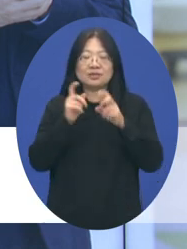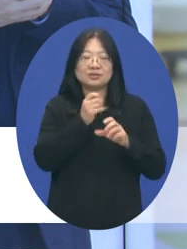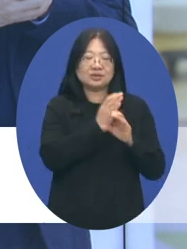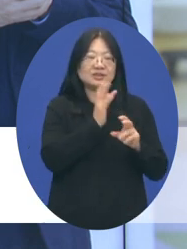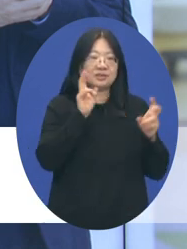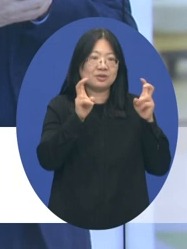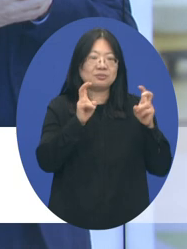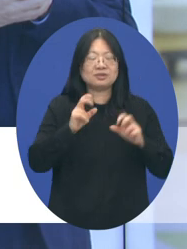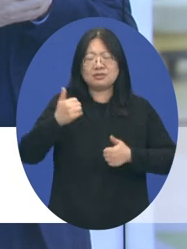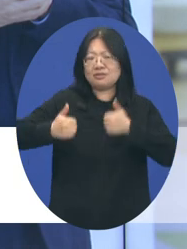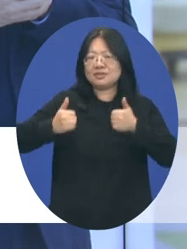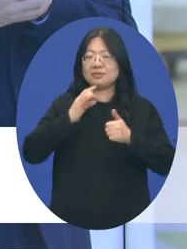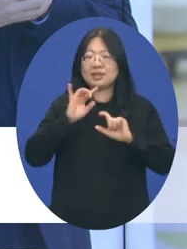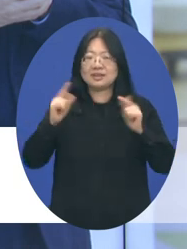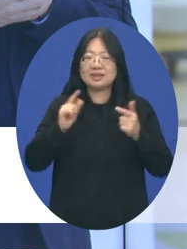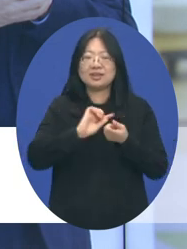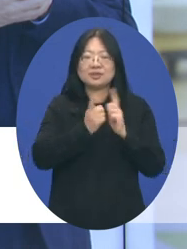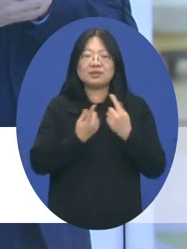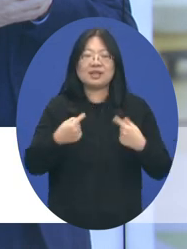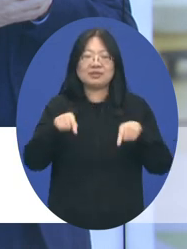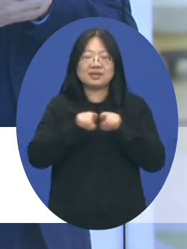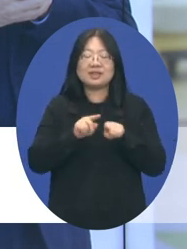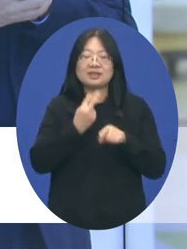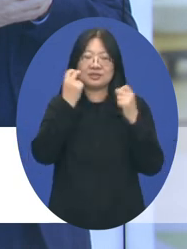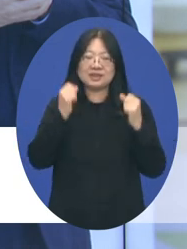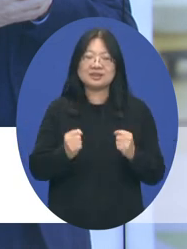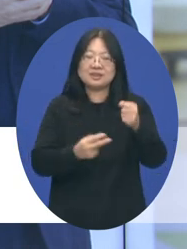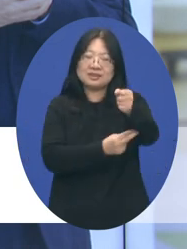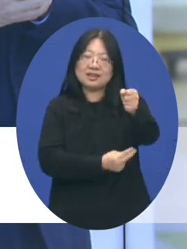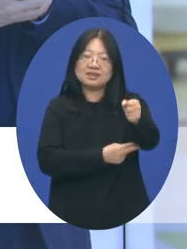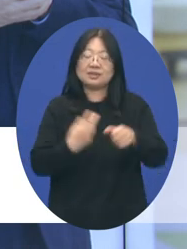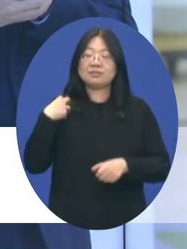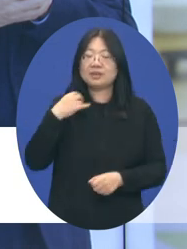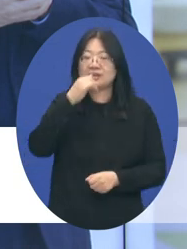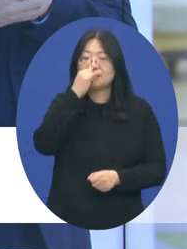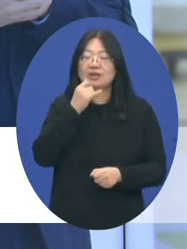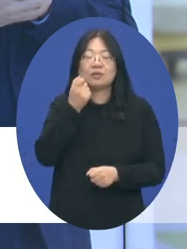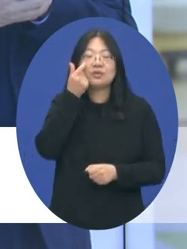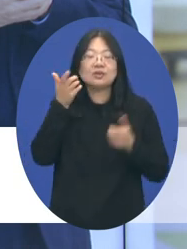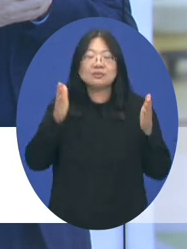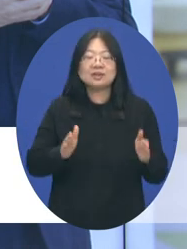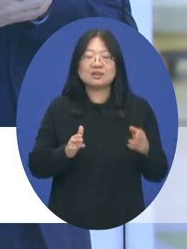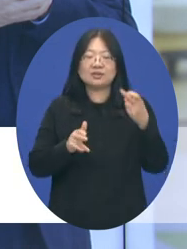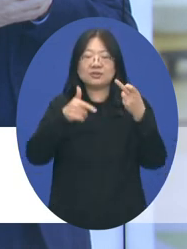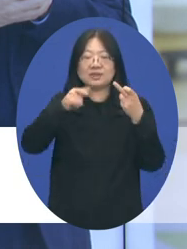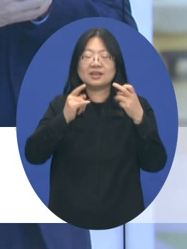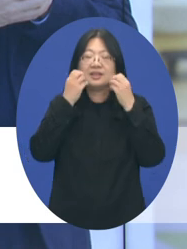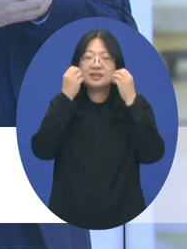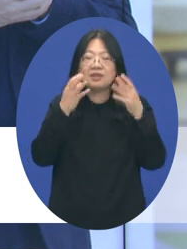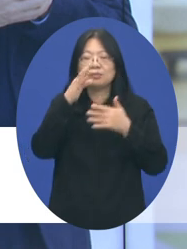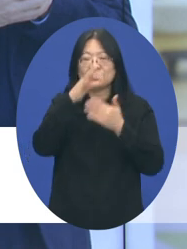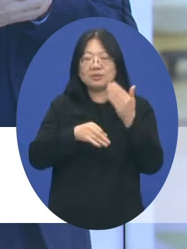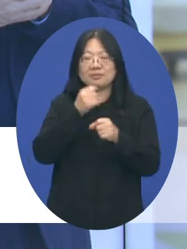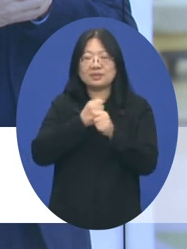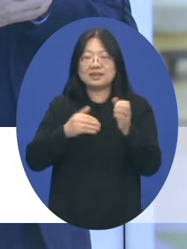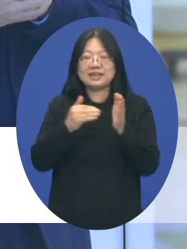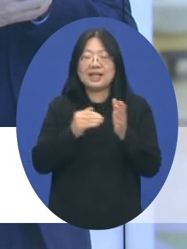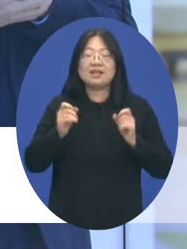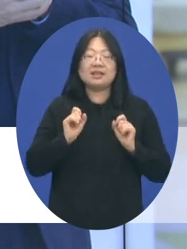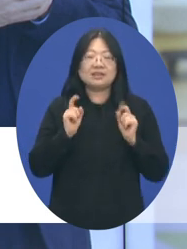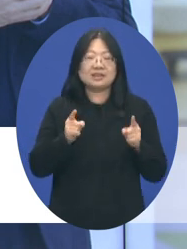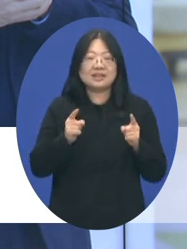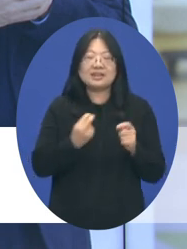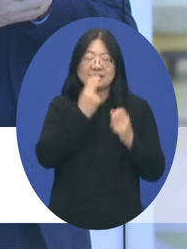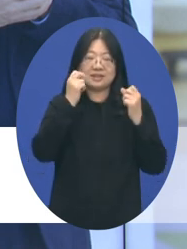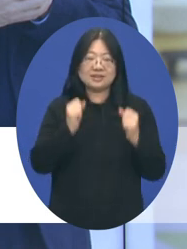하는 게 아니라 서로 상생할 수 있는 다리 역할을 했는데요. 6개월 만에 12개의 새로운 콘텐츠가 만들어졌습니다. 기회의